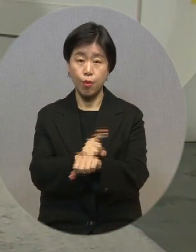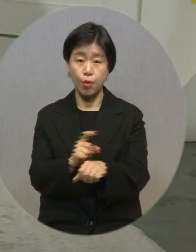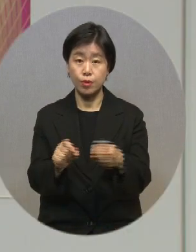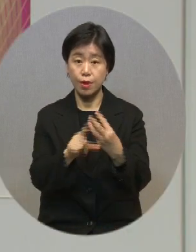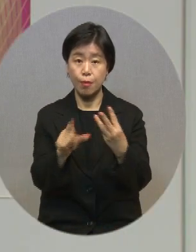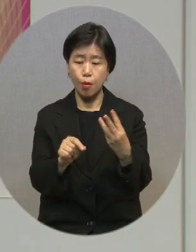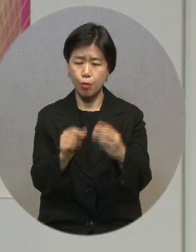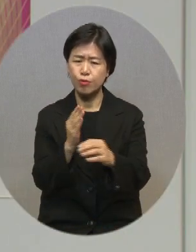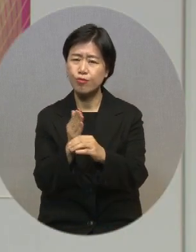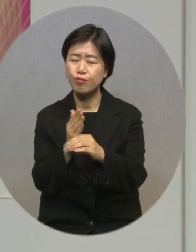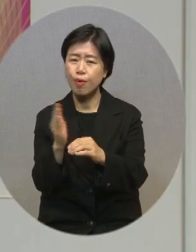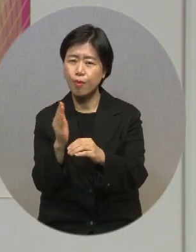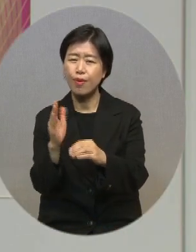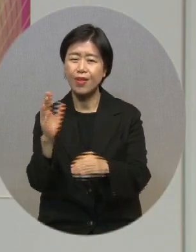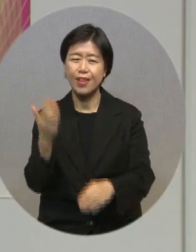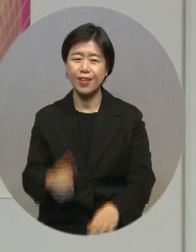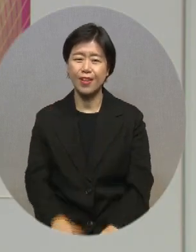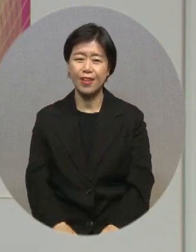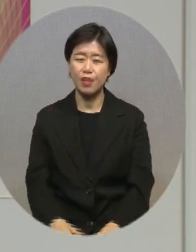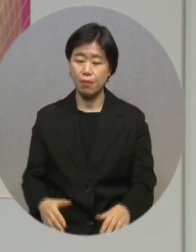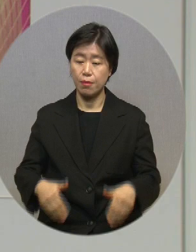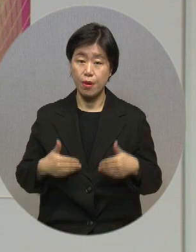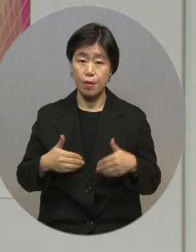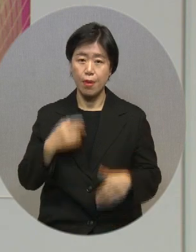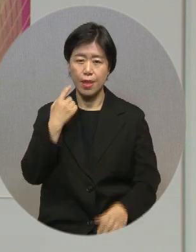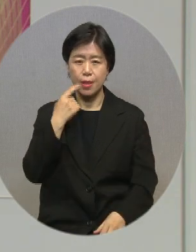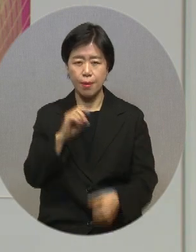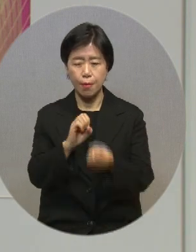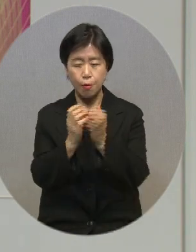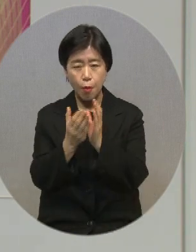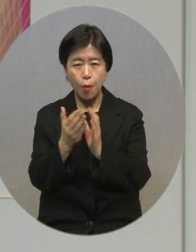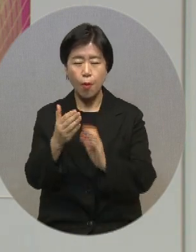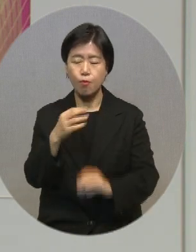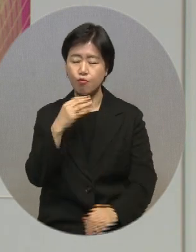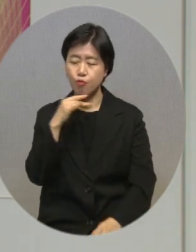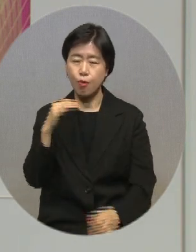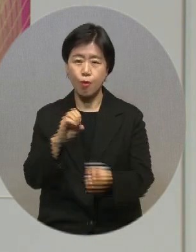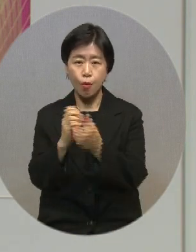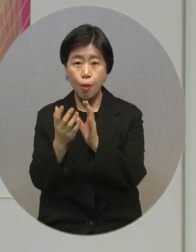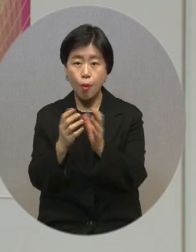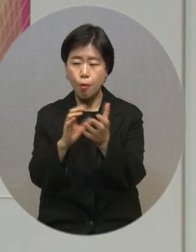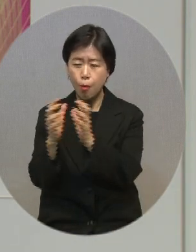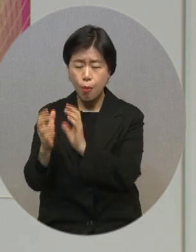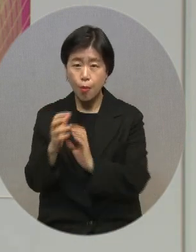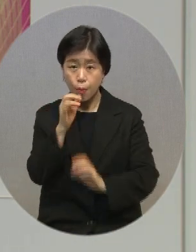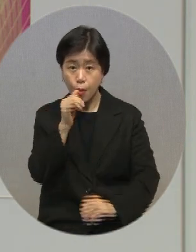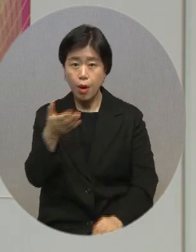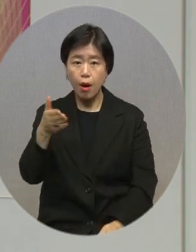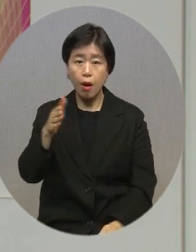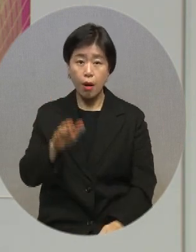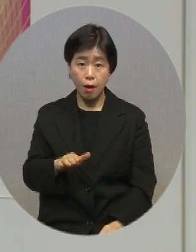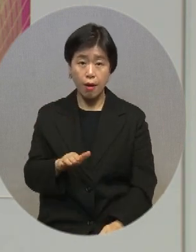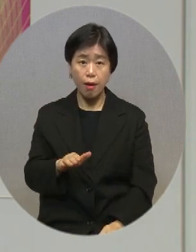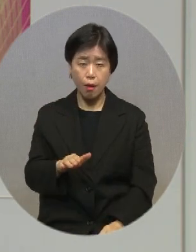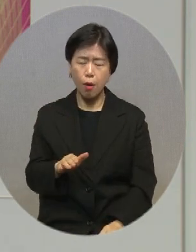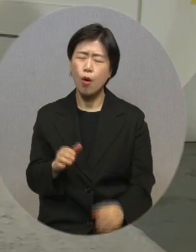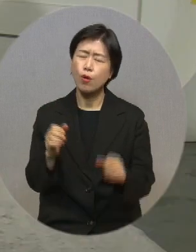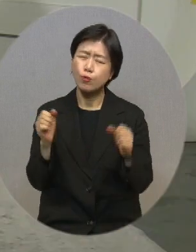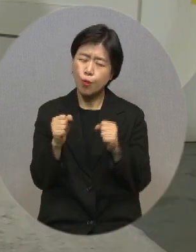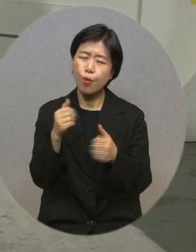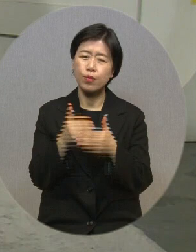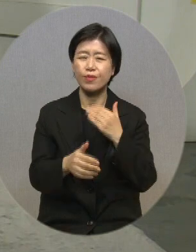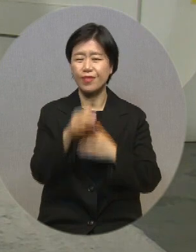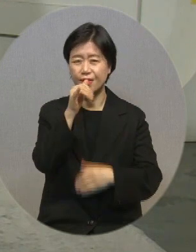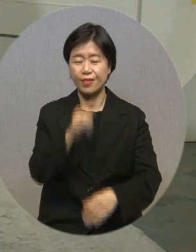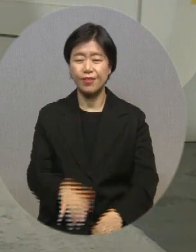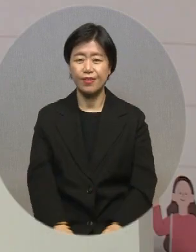중순입니다. 봄에 개나리 진달래가 피고 있습니다만은 그래도 꽃샘추위가 봄꽃을 시샘합니다.